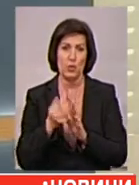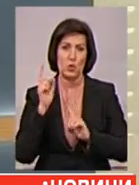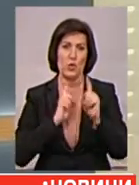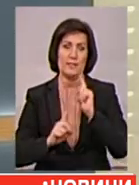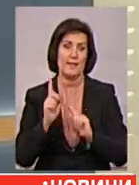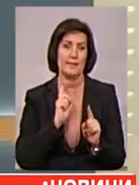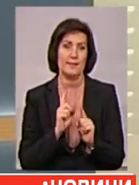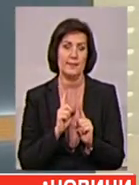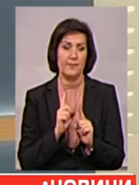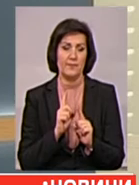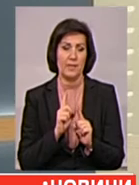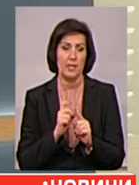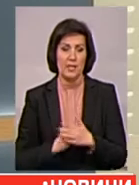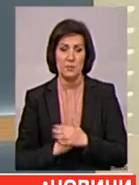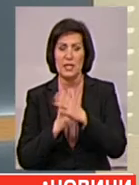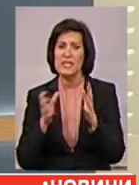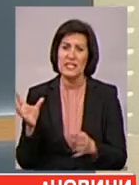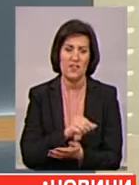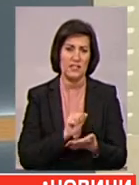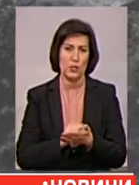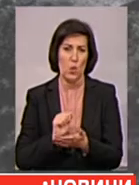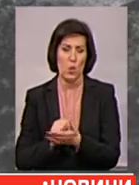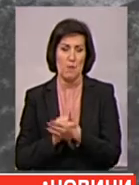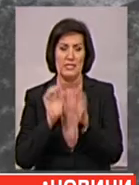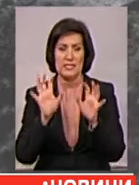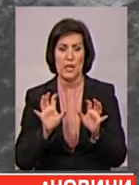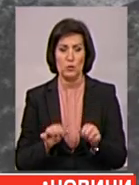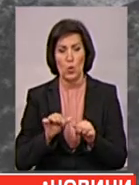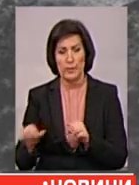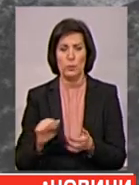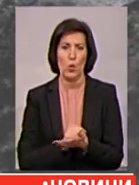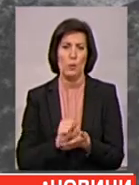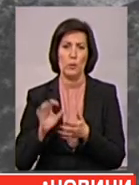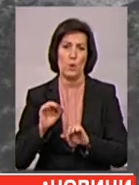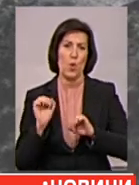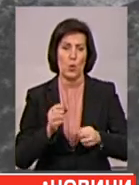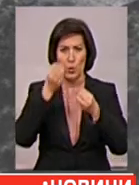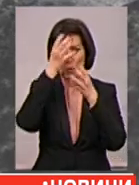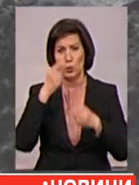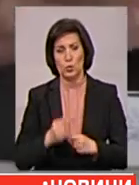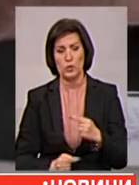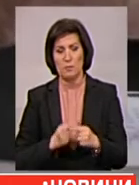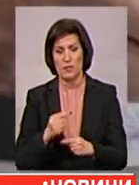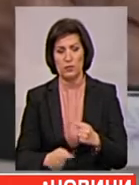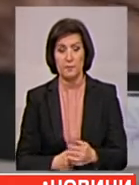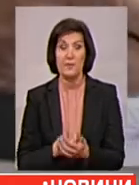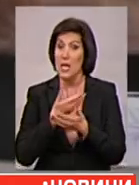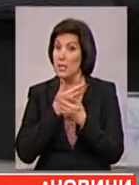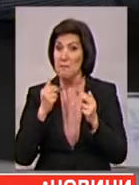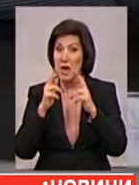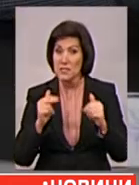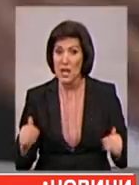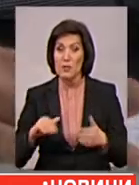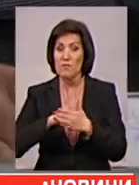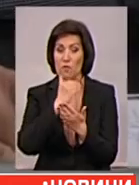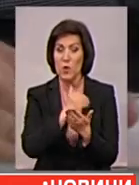сесії, спираються на всі документи законодавчі, окрім документів про охорону культурної спадщини. Нема замку і в